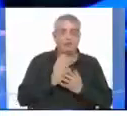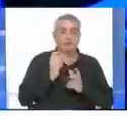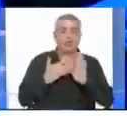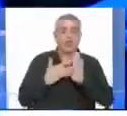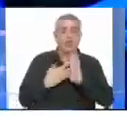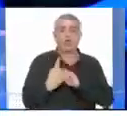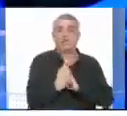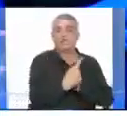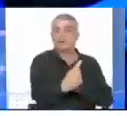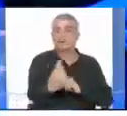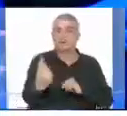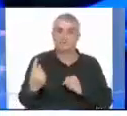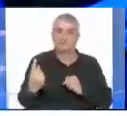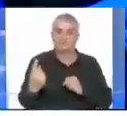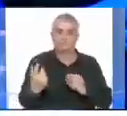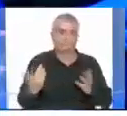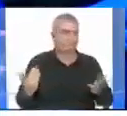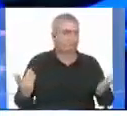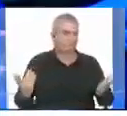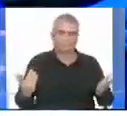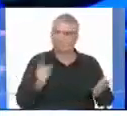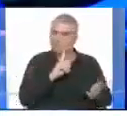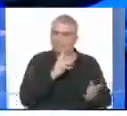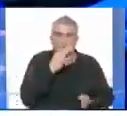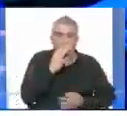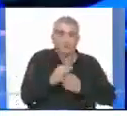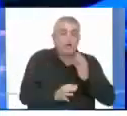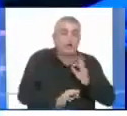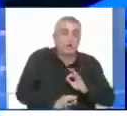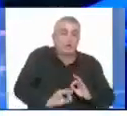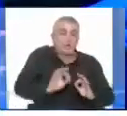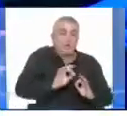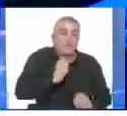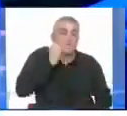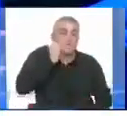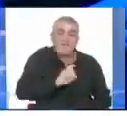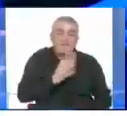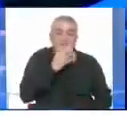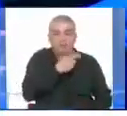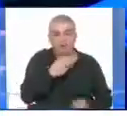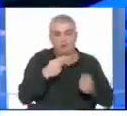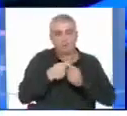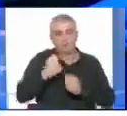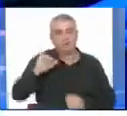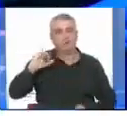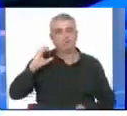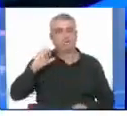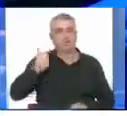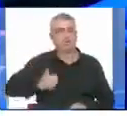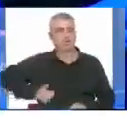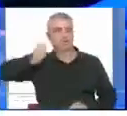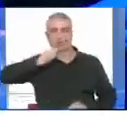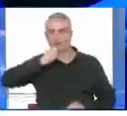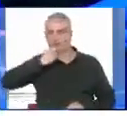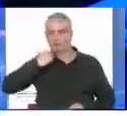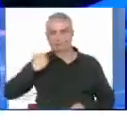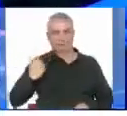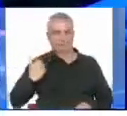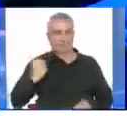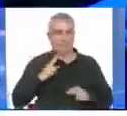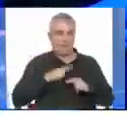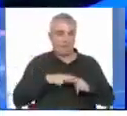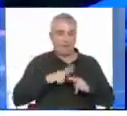החוקרים עצמם, שהיא לא נשאלה במכוון על יוסי כהן. עכשיו,